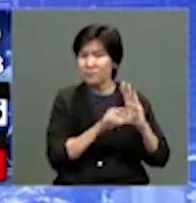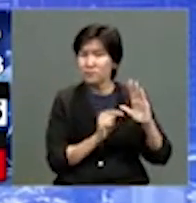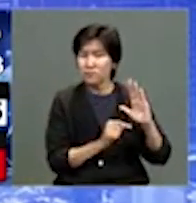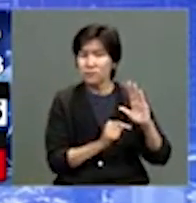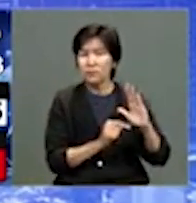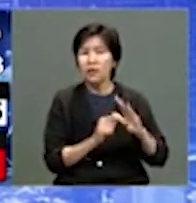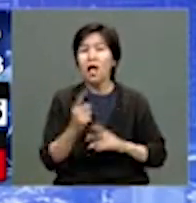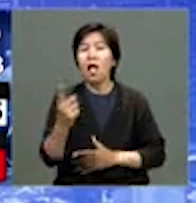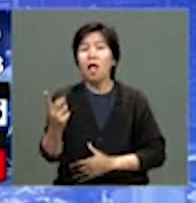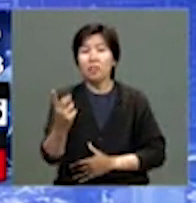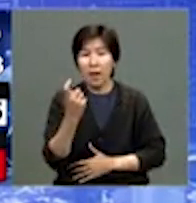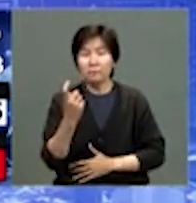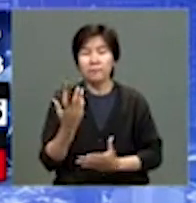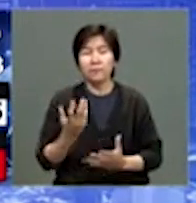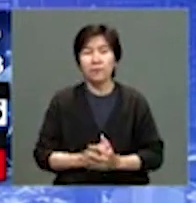นะครับสอบถามเกี่ยวกับร่างเมื่อสักครู่นะที่เกี่ยวกับการผ่อนคลายมาตรการต่างๆครับสอบถามมาว่าอยากให้ทางศปภ.